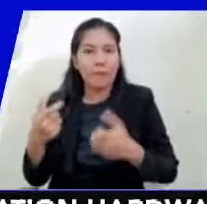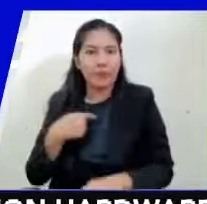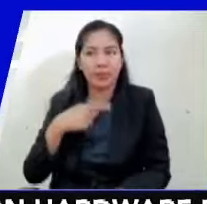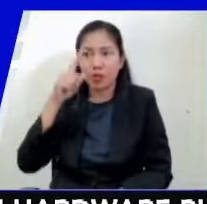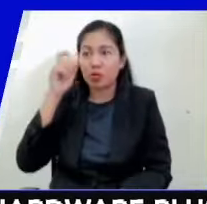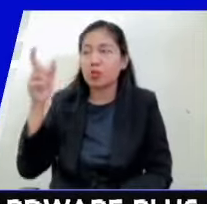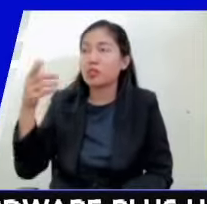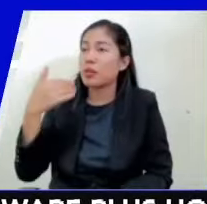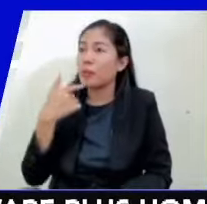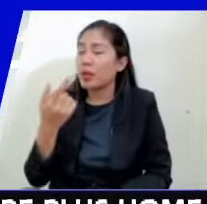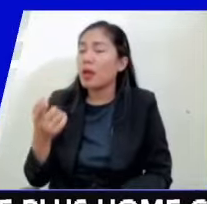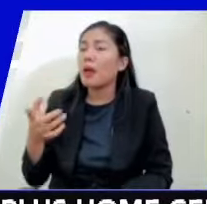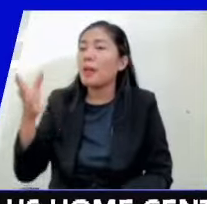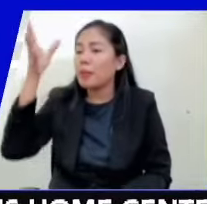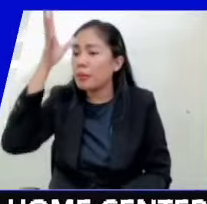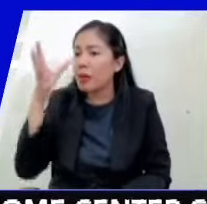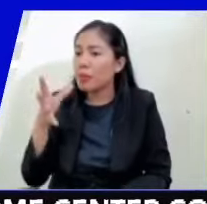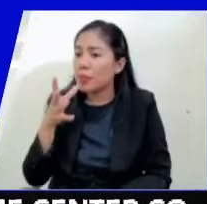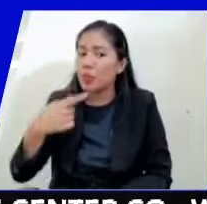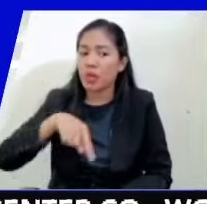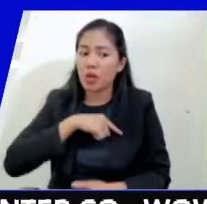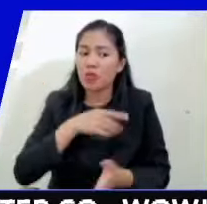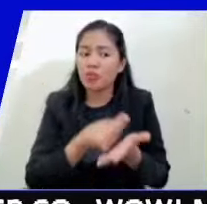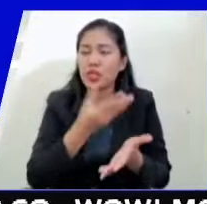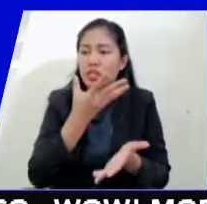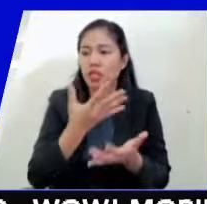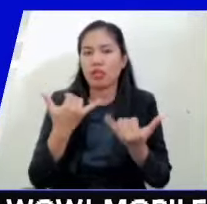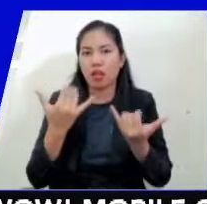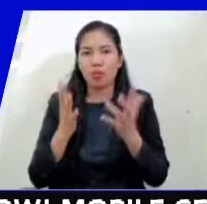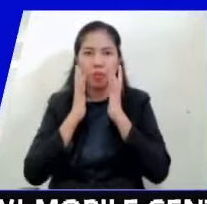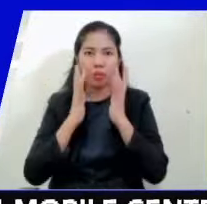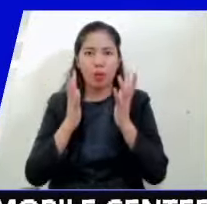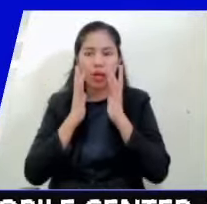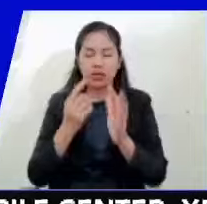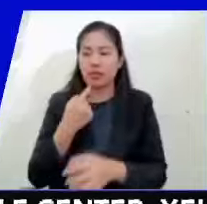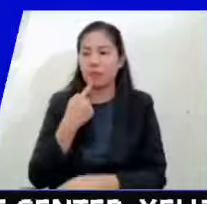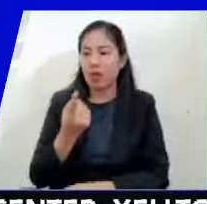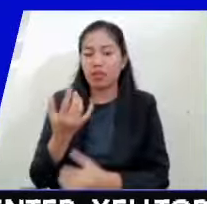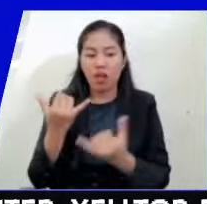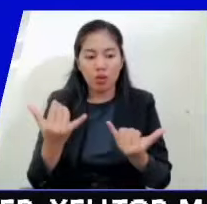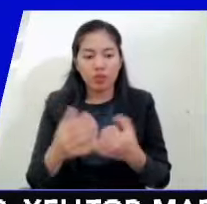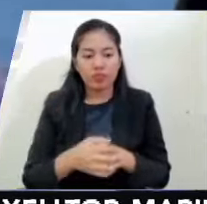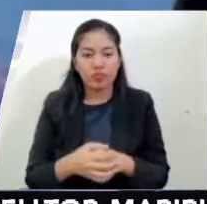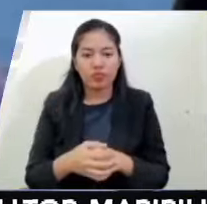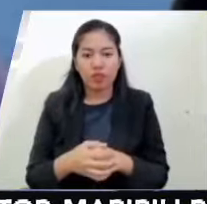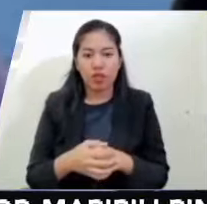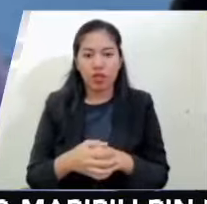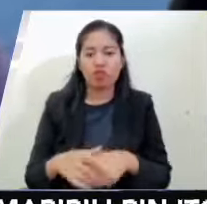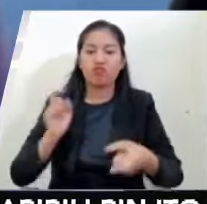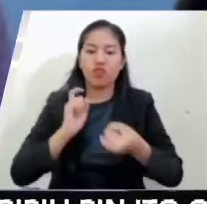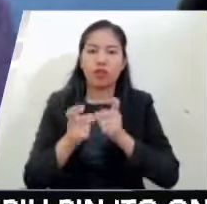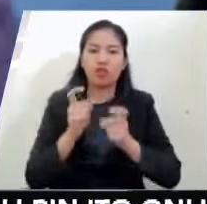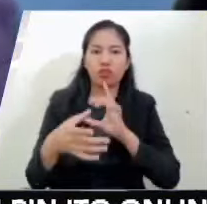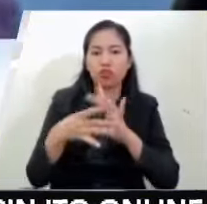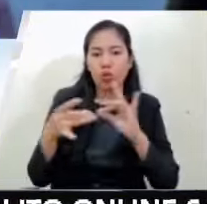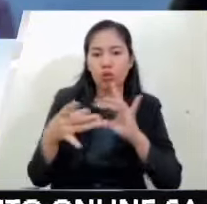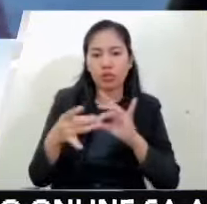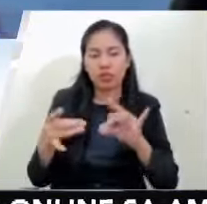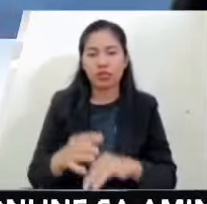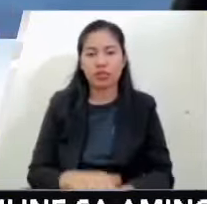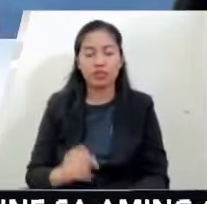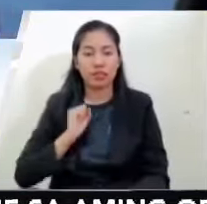tayo Ma Pag nangyari it napahiya ngayon binayaran at ngayon binabaliktad ang lahat ng istorya sabi naman ni senator ris